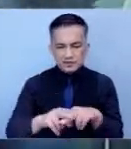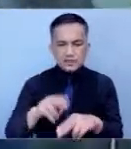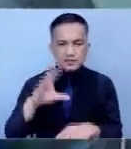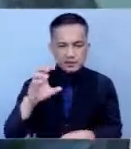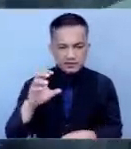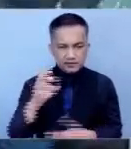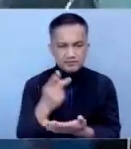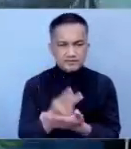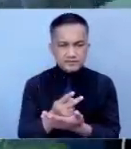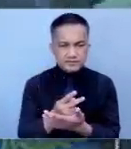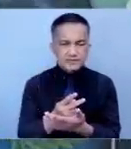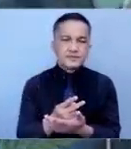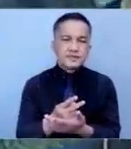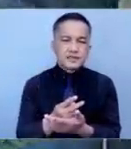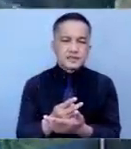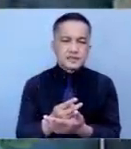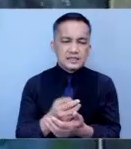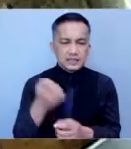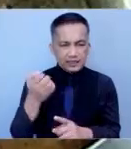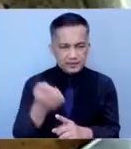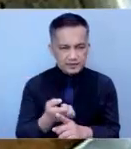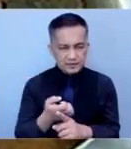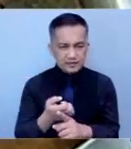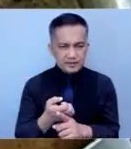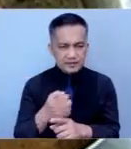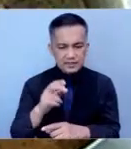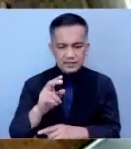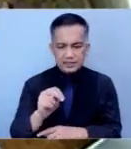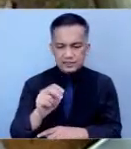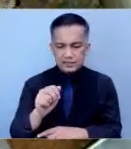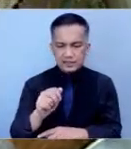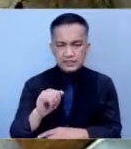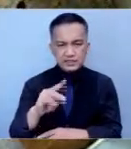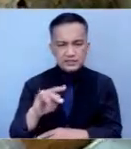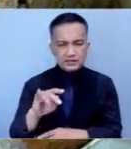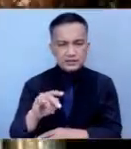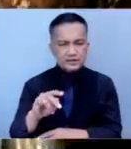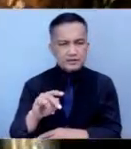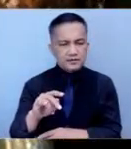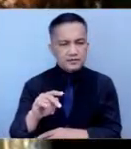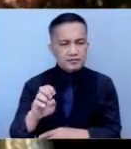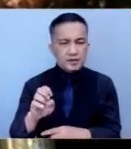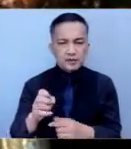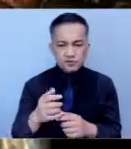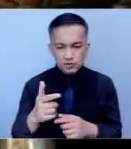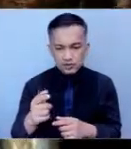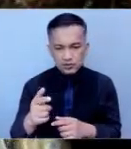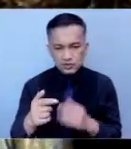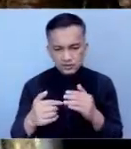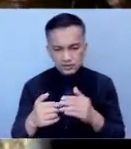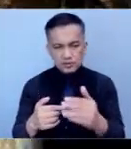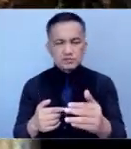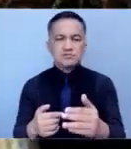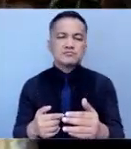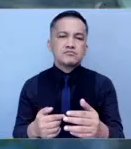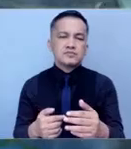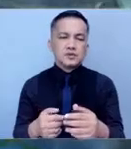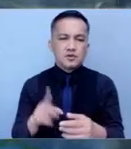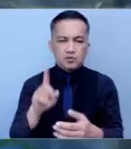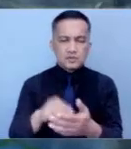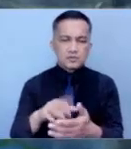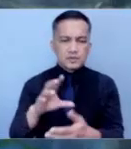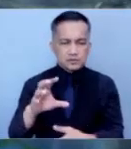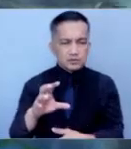pesos in every native pigs. Yung 21 onward, December 20,